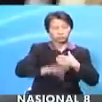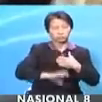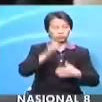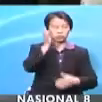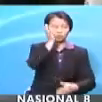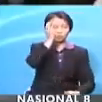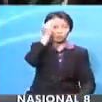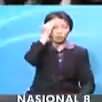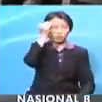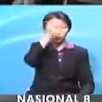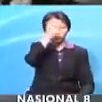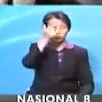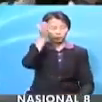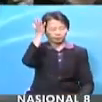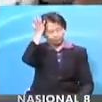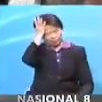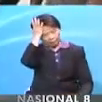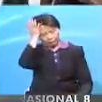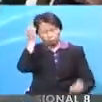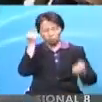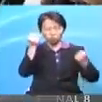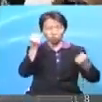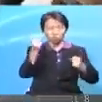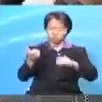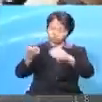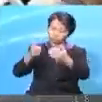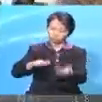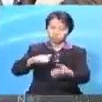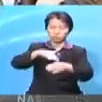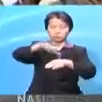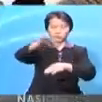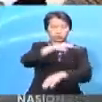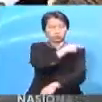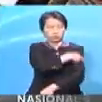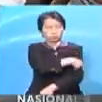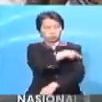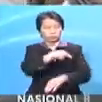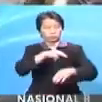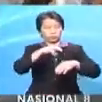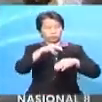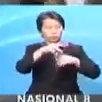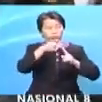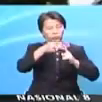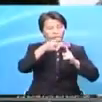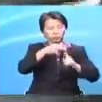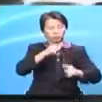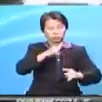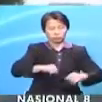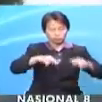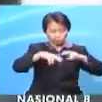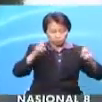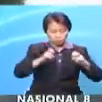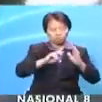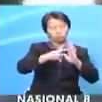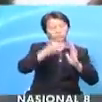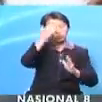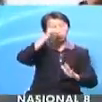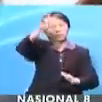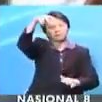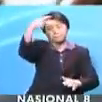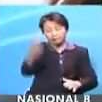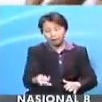kepala akibat hentakan kuat mayat dibawa kaospital Pulau Pinang untuk bersiap Puncak sebenarnya